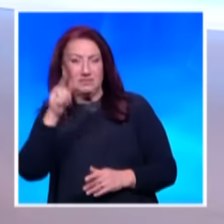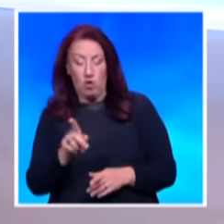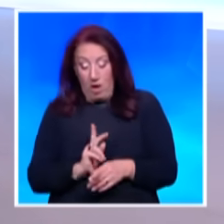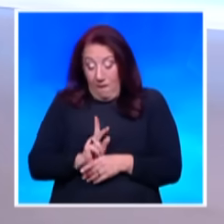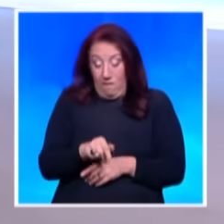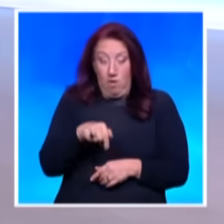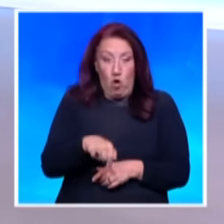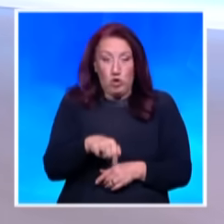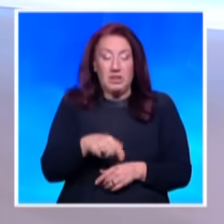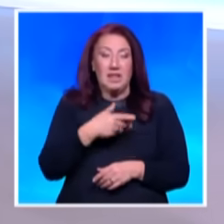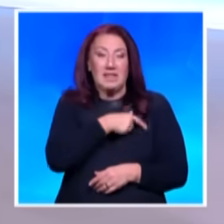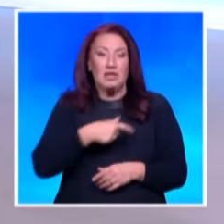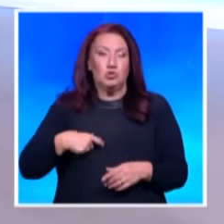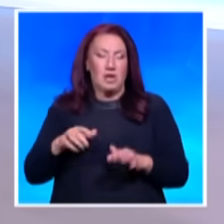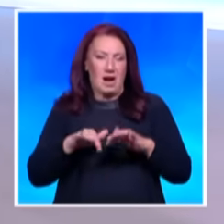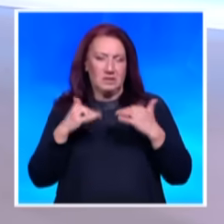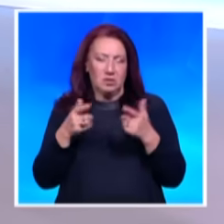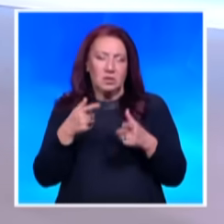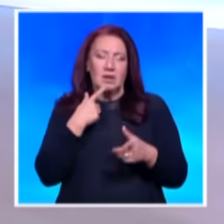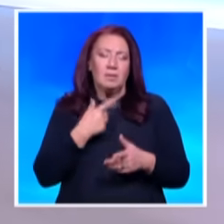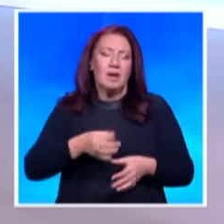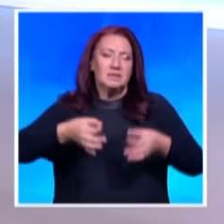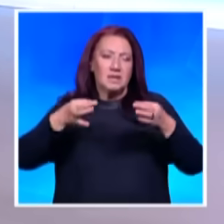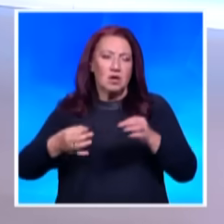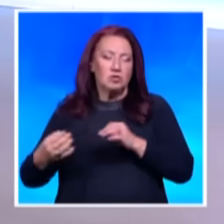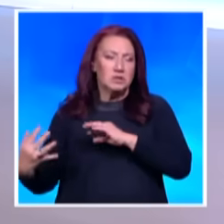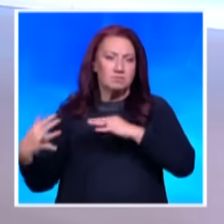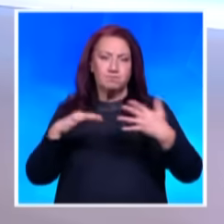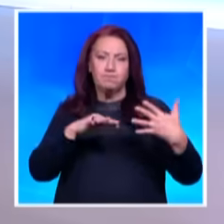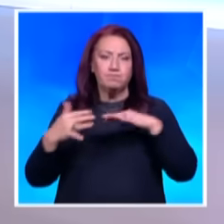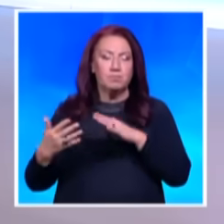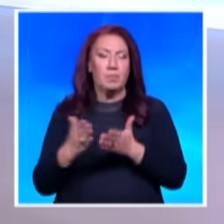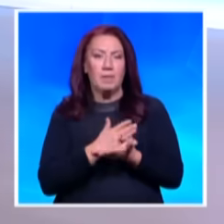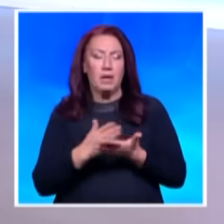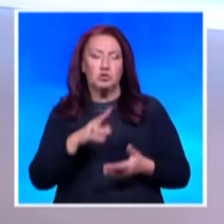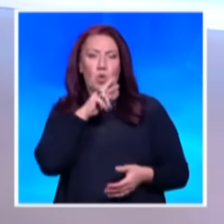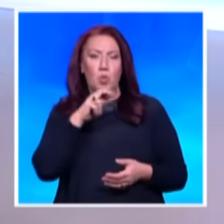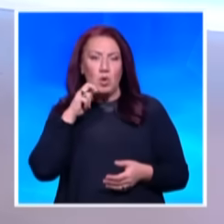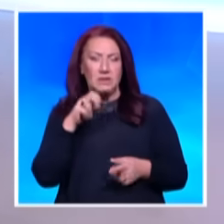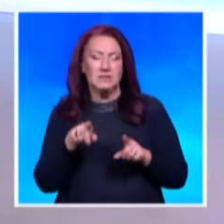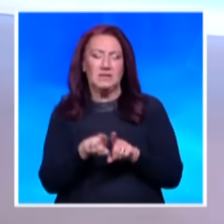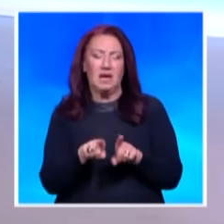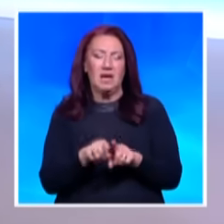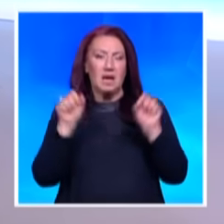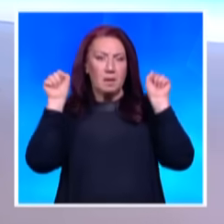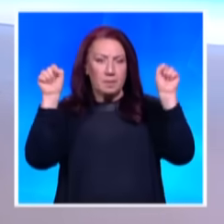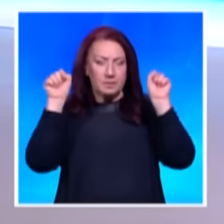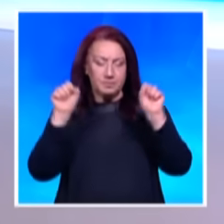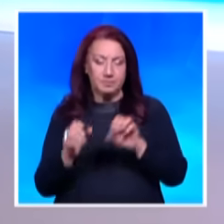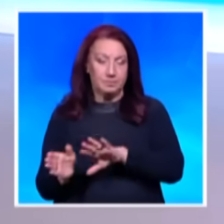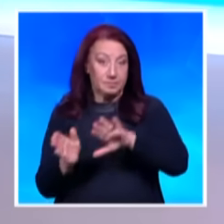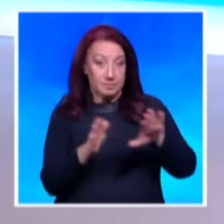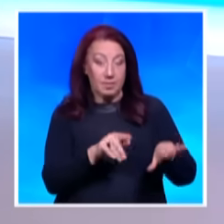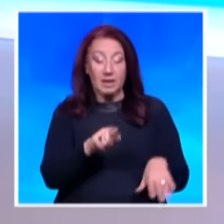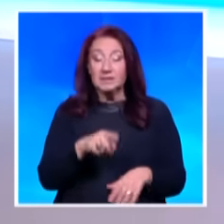и в момента, е арена на сериозни сблъсъци между протестиращите и полицията и жандармерията. А сега се пренасяме при Антоан Златков, който